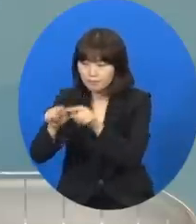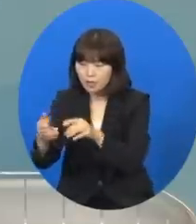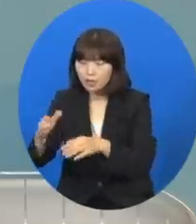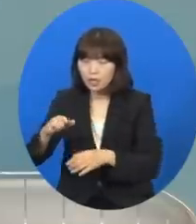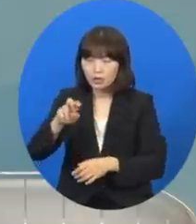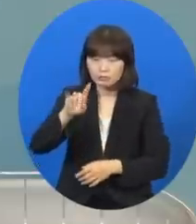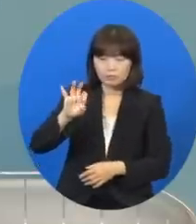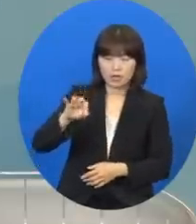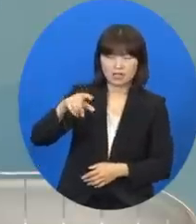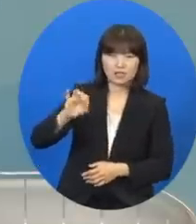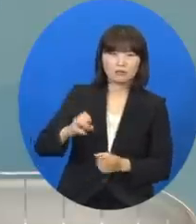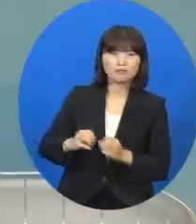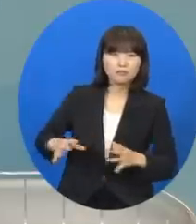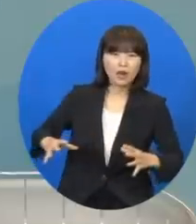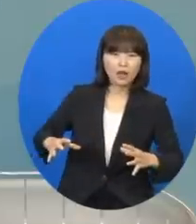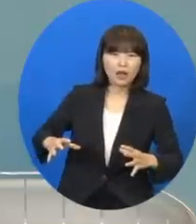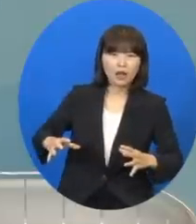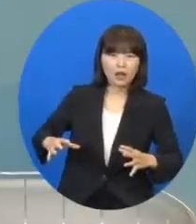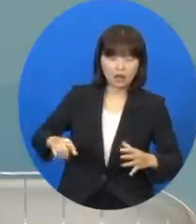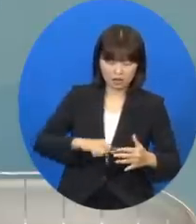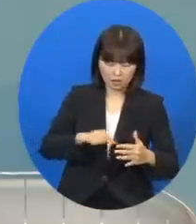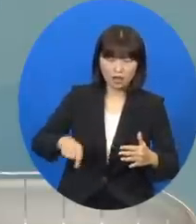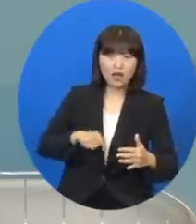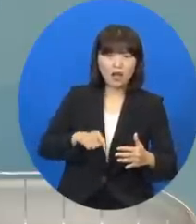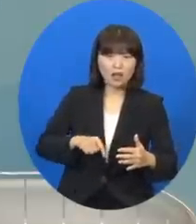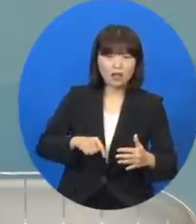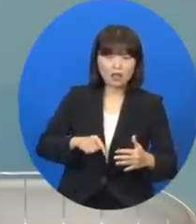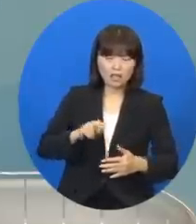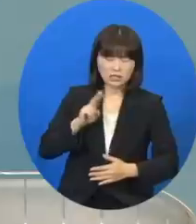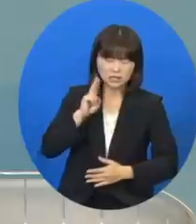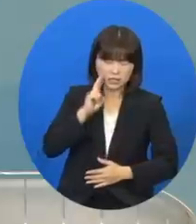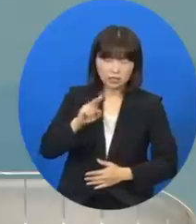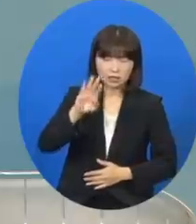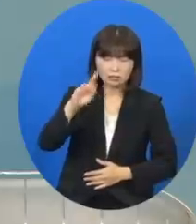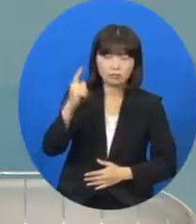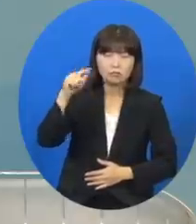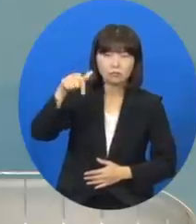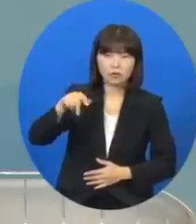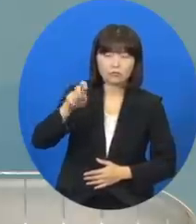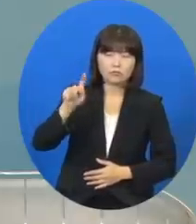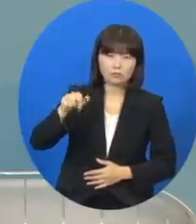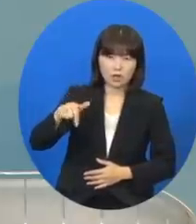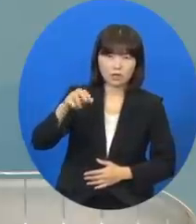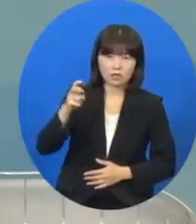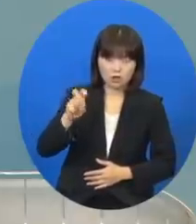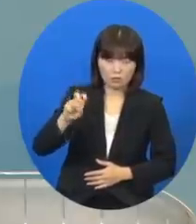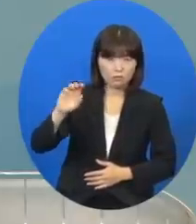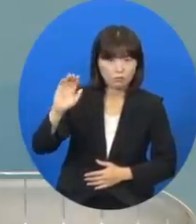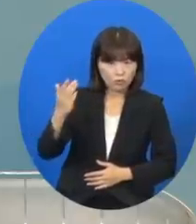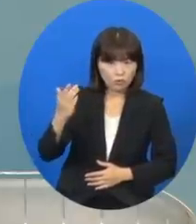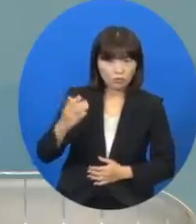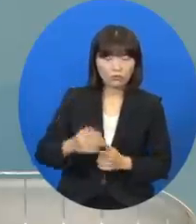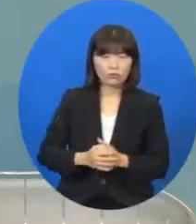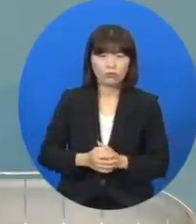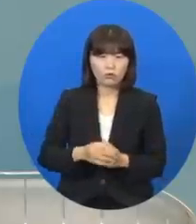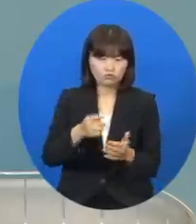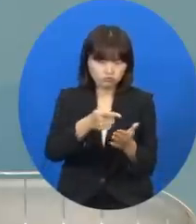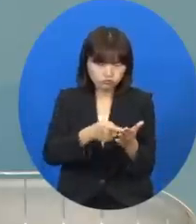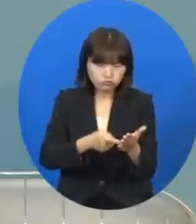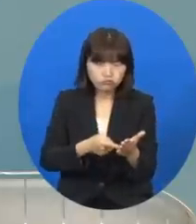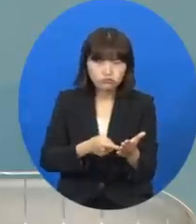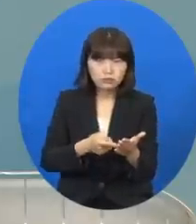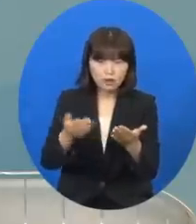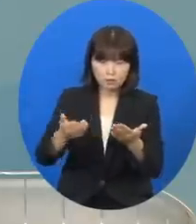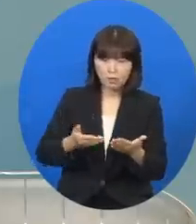맹장이 터져서 온 장기에 심각한 복막염이 되고 수술 제대로